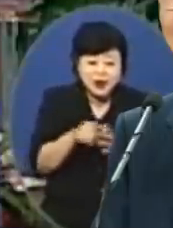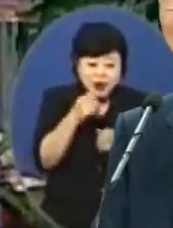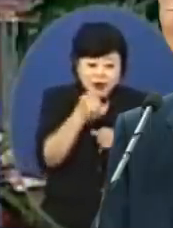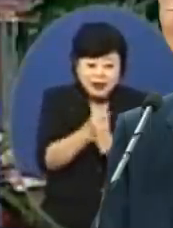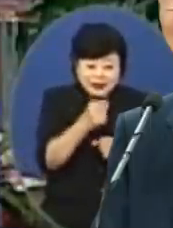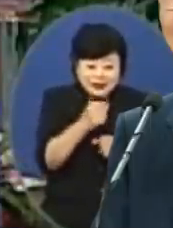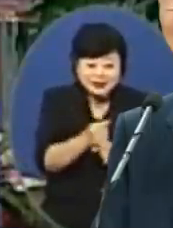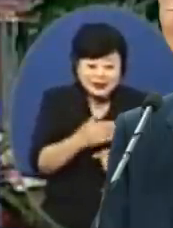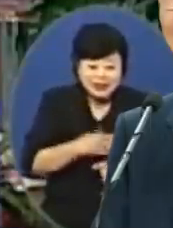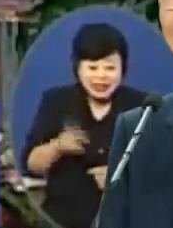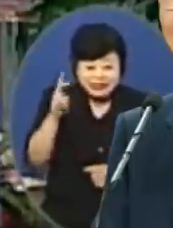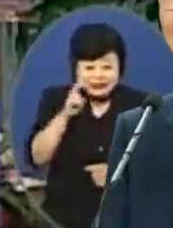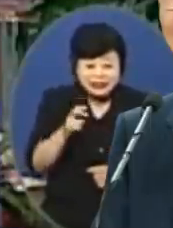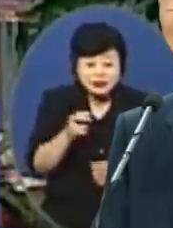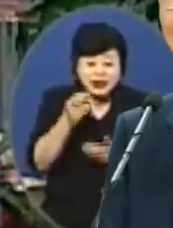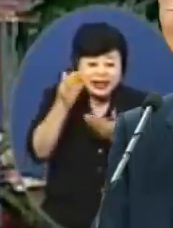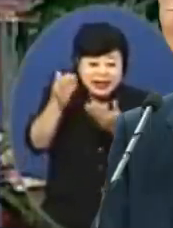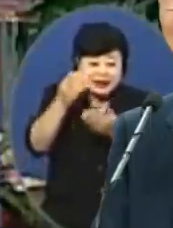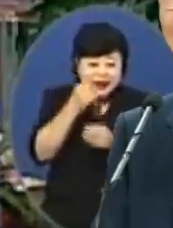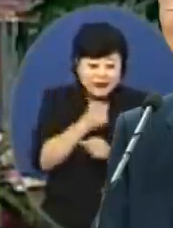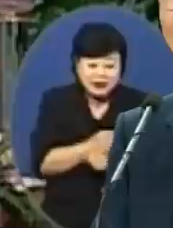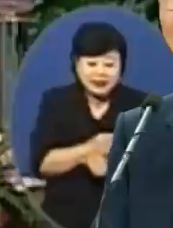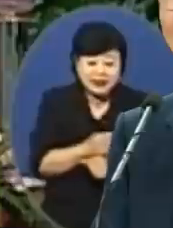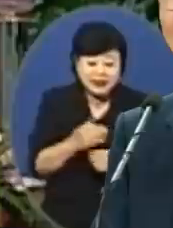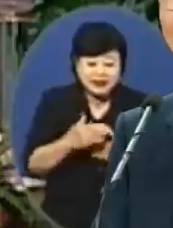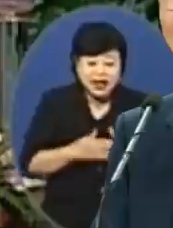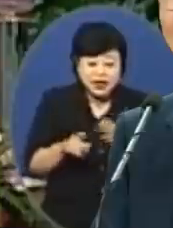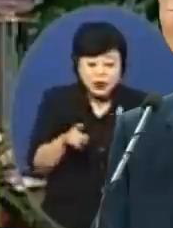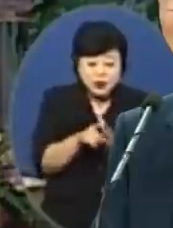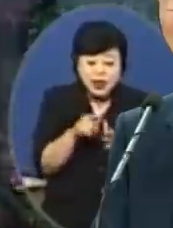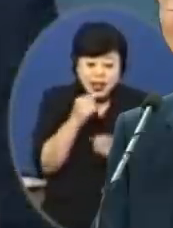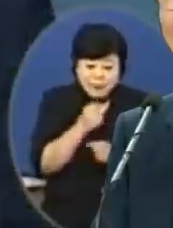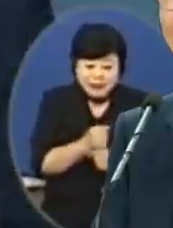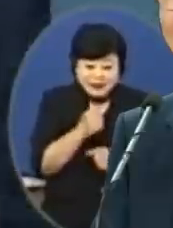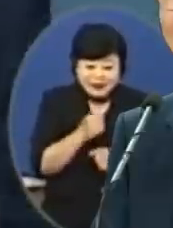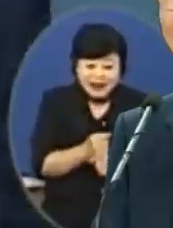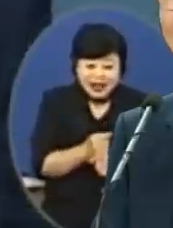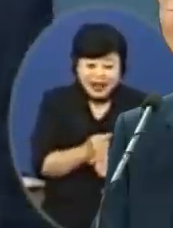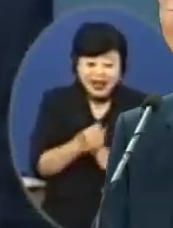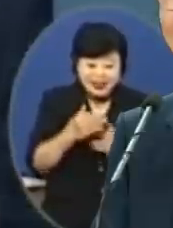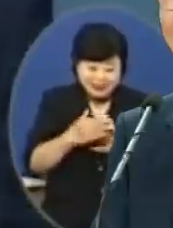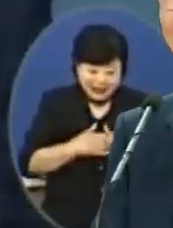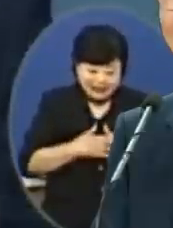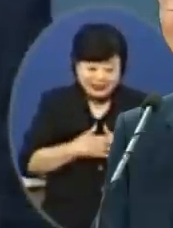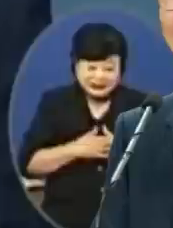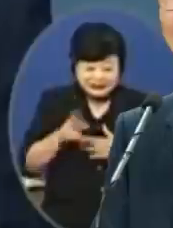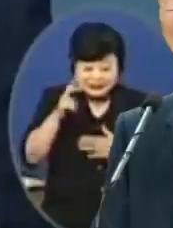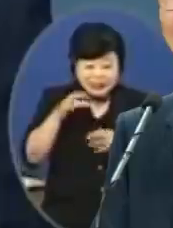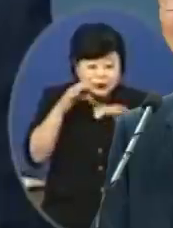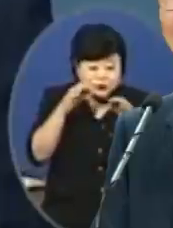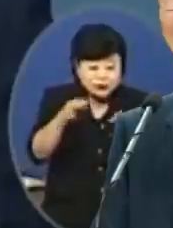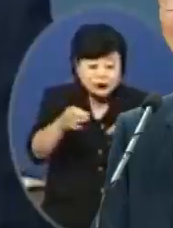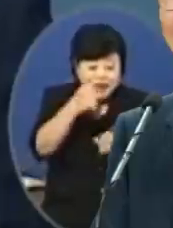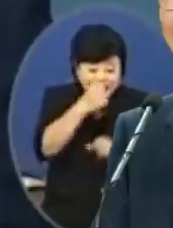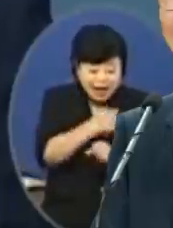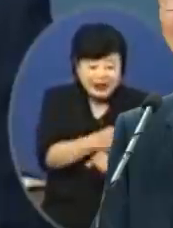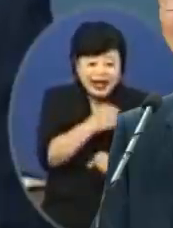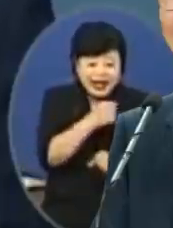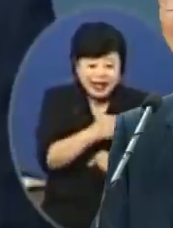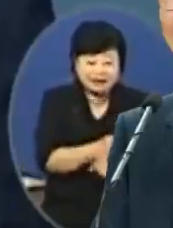지었나니 나를 찬송하게 하리함이라. 나를 위해서 만드셨다. 그러므로 나를 찬송하게